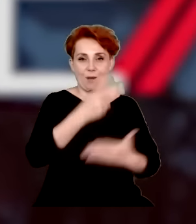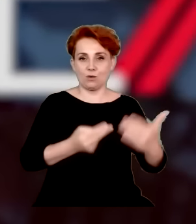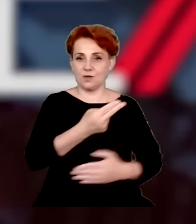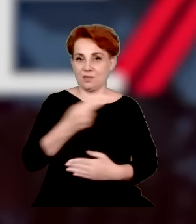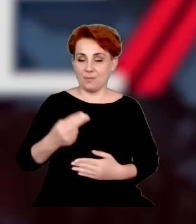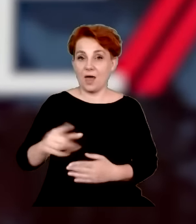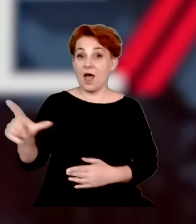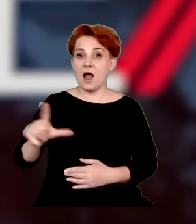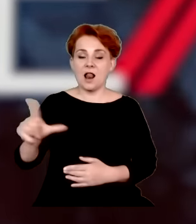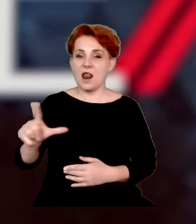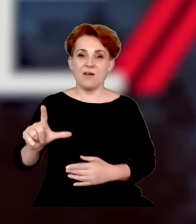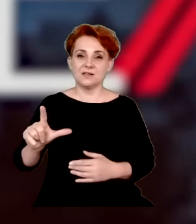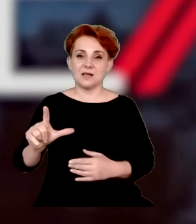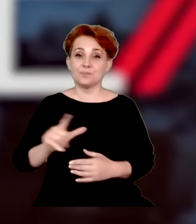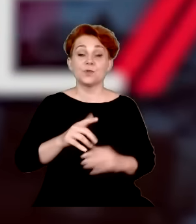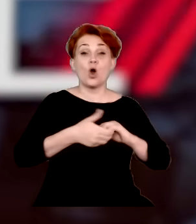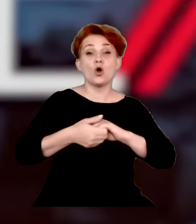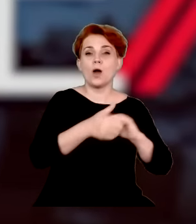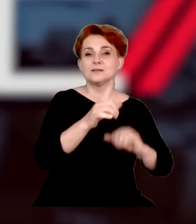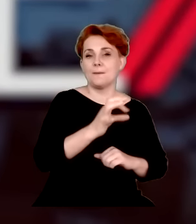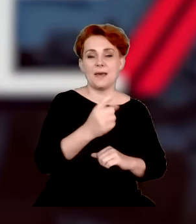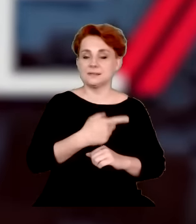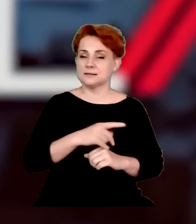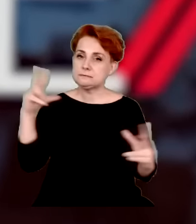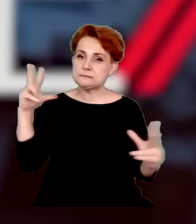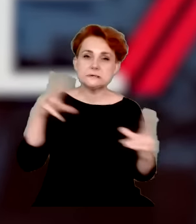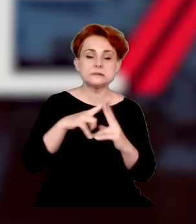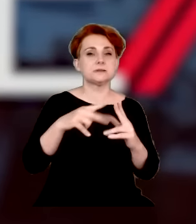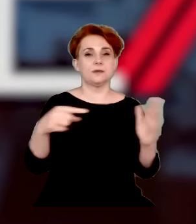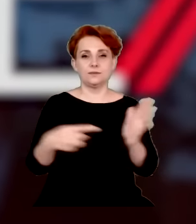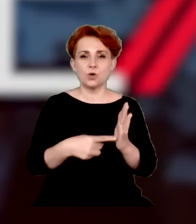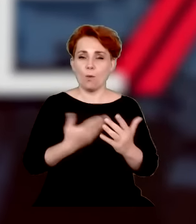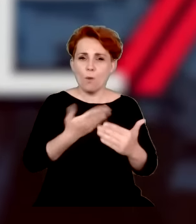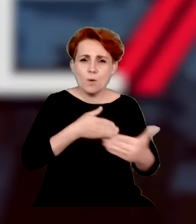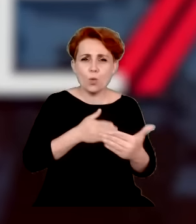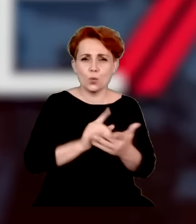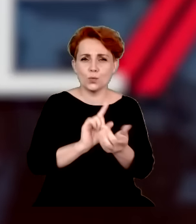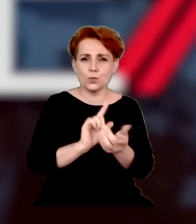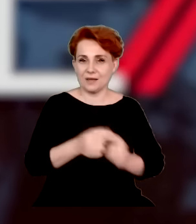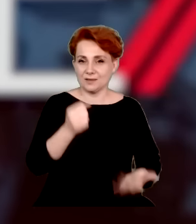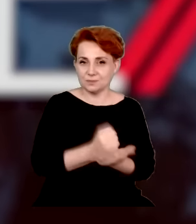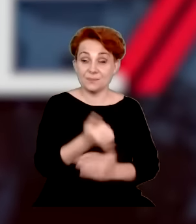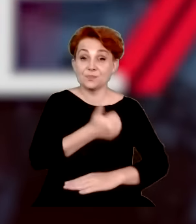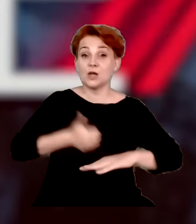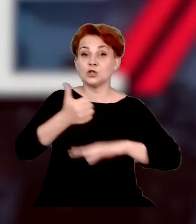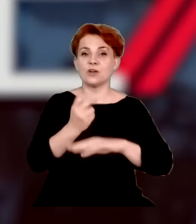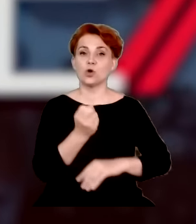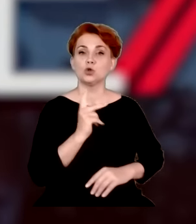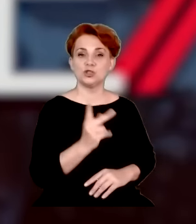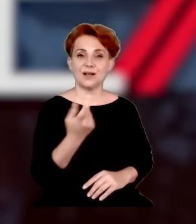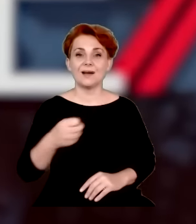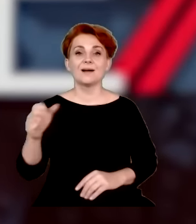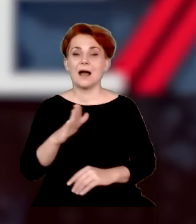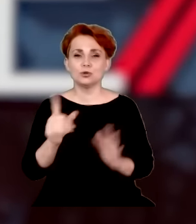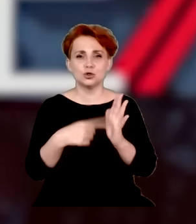pozostawiają suchej nitki na koalicjantach z PSL. Podpadli blokowaniem zmian w prawie. Szef ludowców, Władysław Kosiniak-Kamysz, coraz częściej wspomina